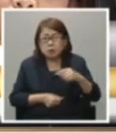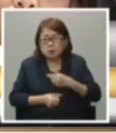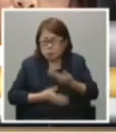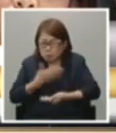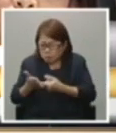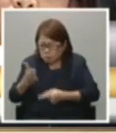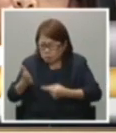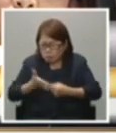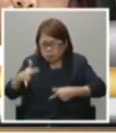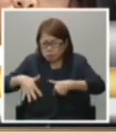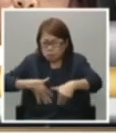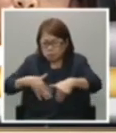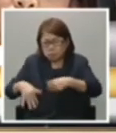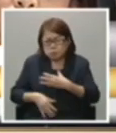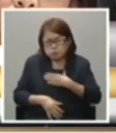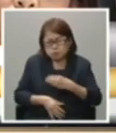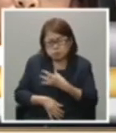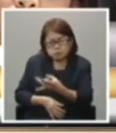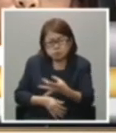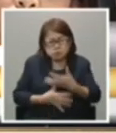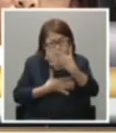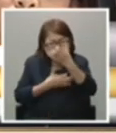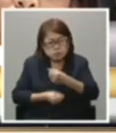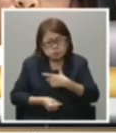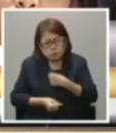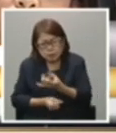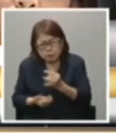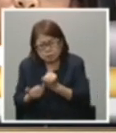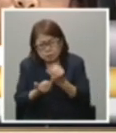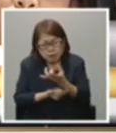ไรนะคะ